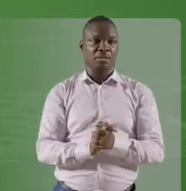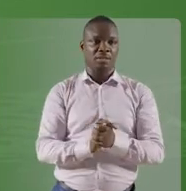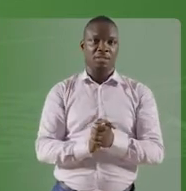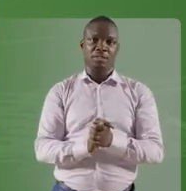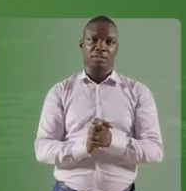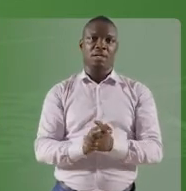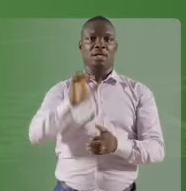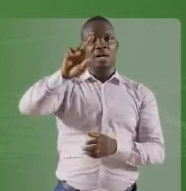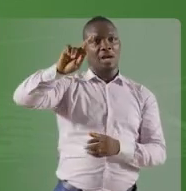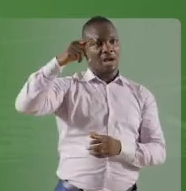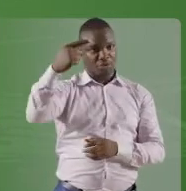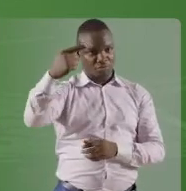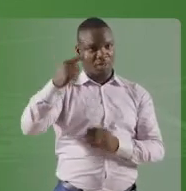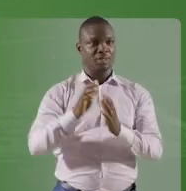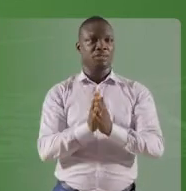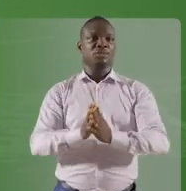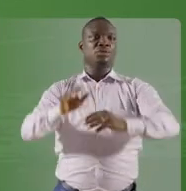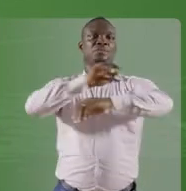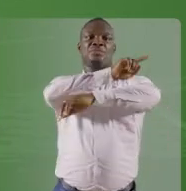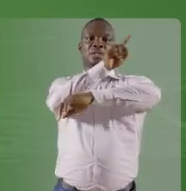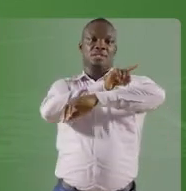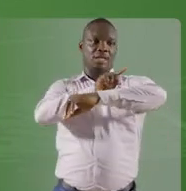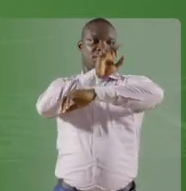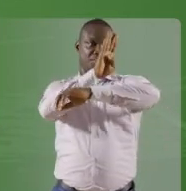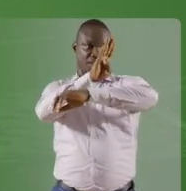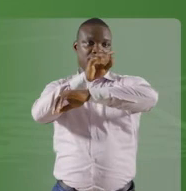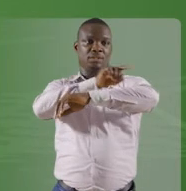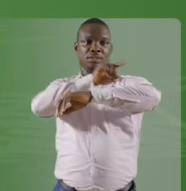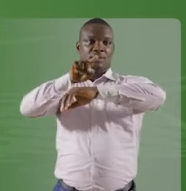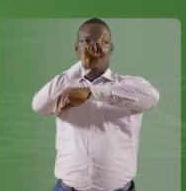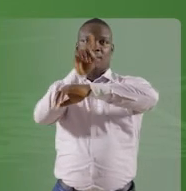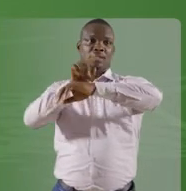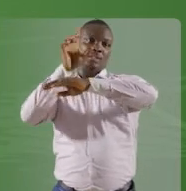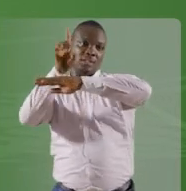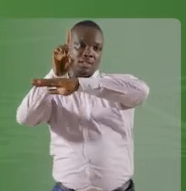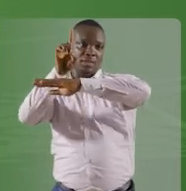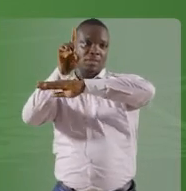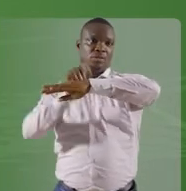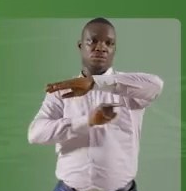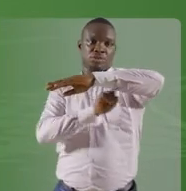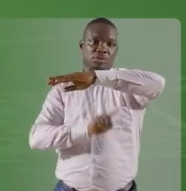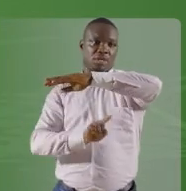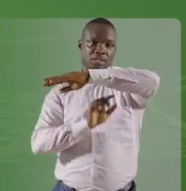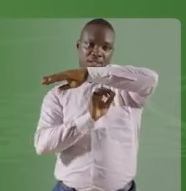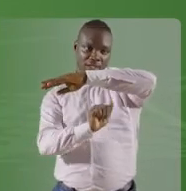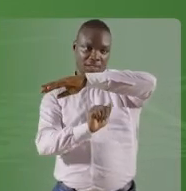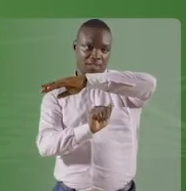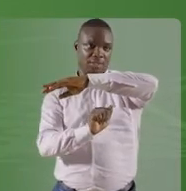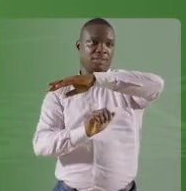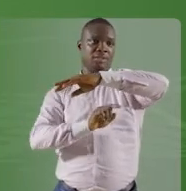à argument du rapport ZB moins ZD